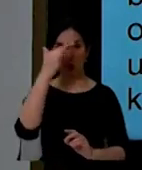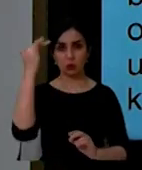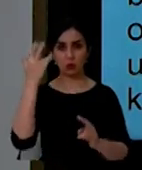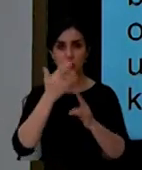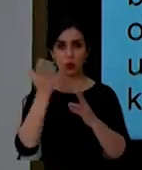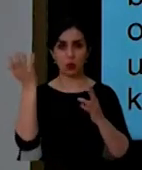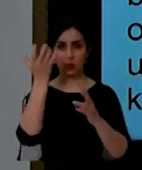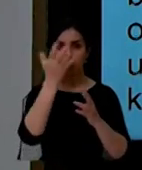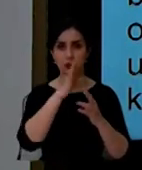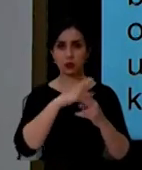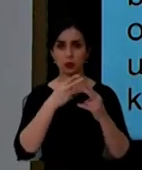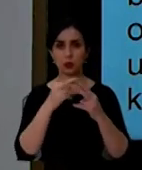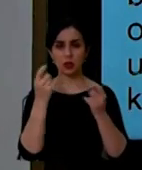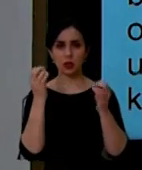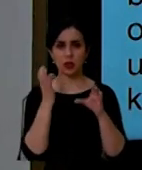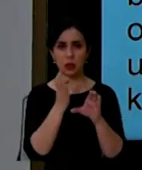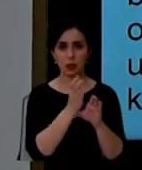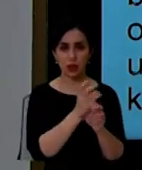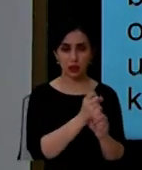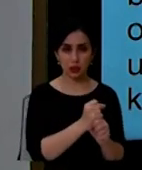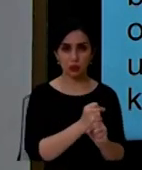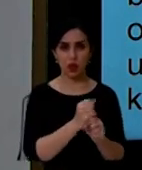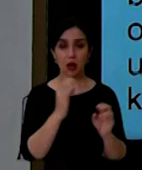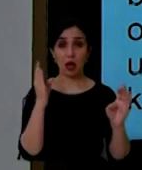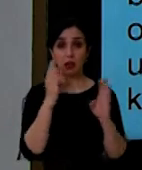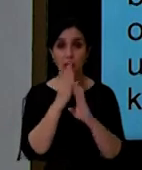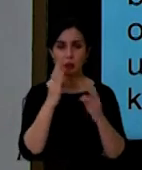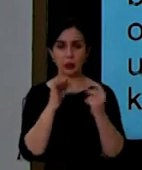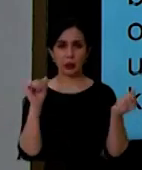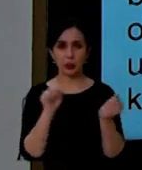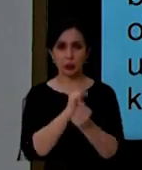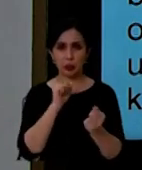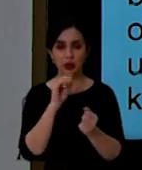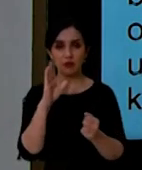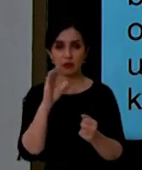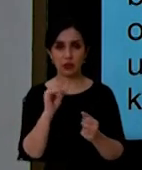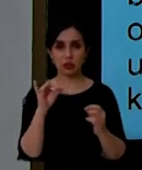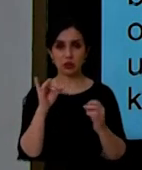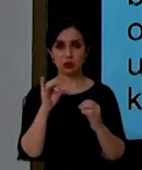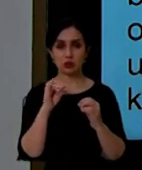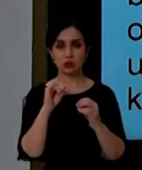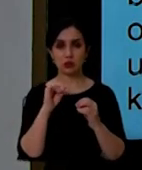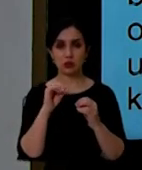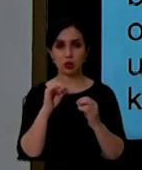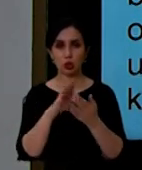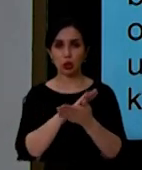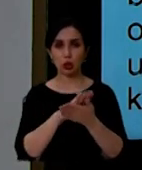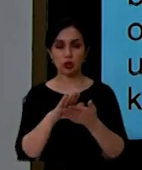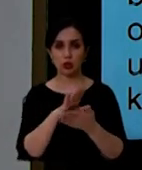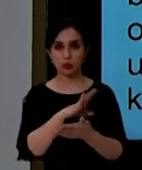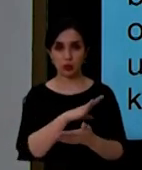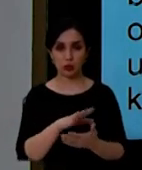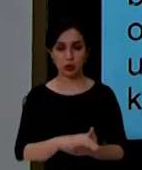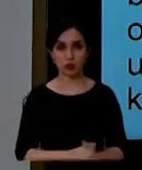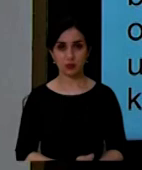qöpləgən boludlar jüda kəməyib, atmosferə qruq və şaffaf, yəni taza bolgən.